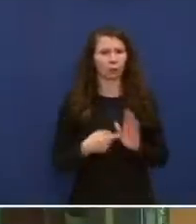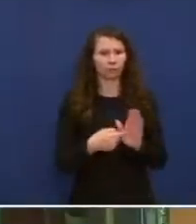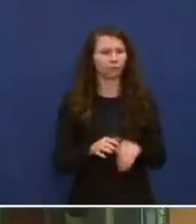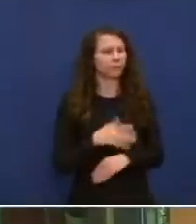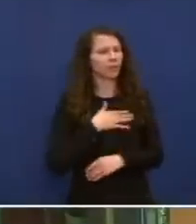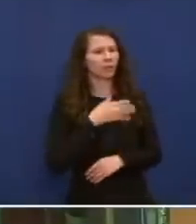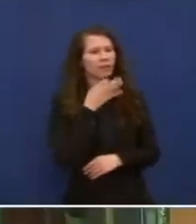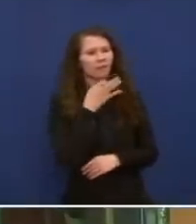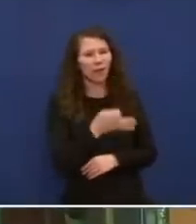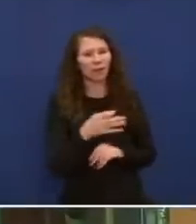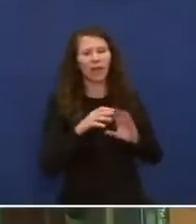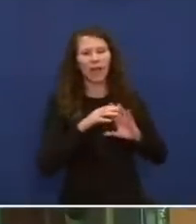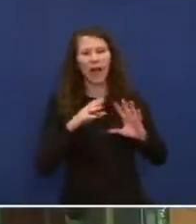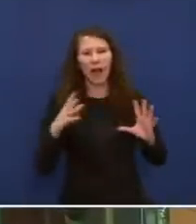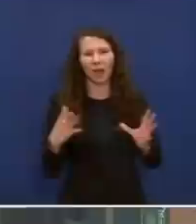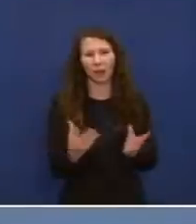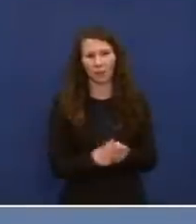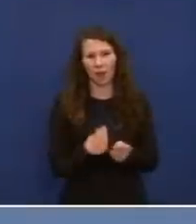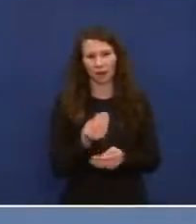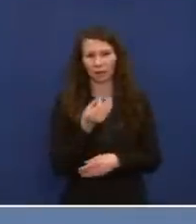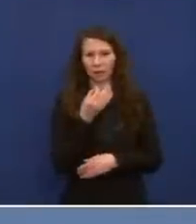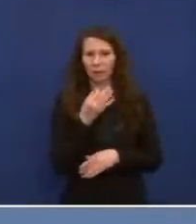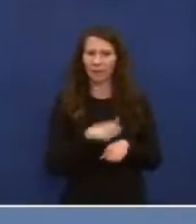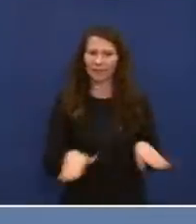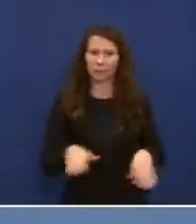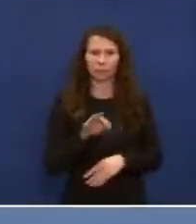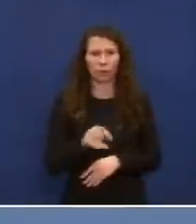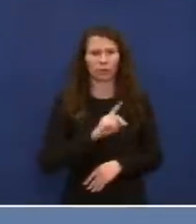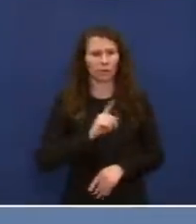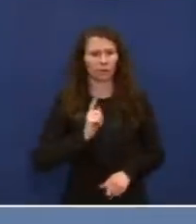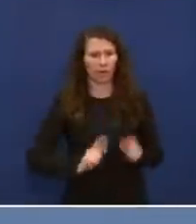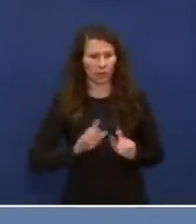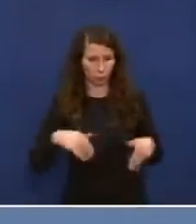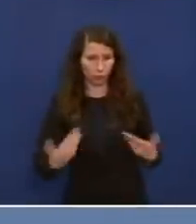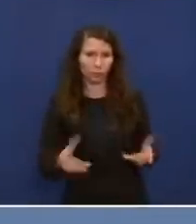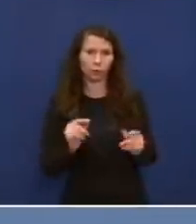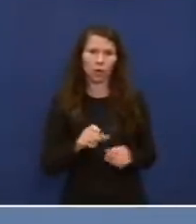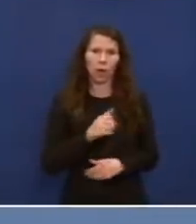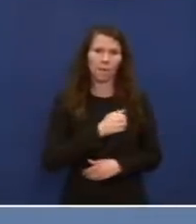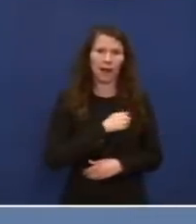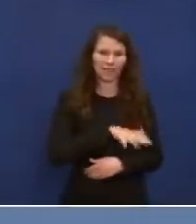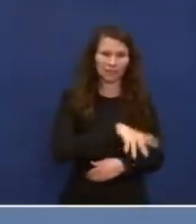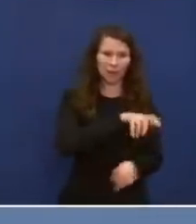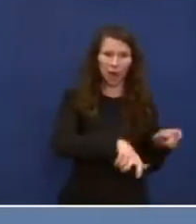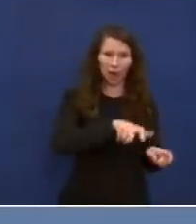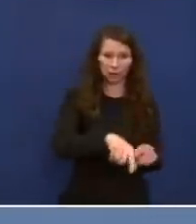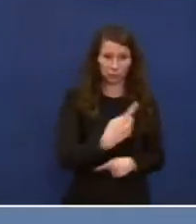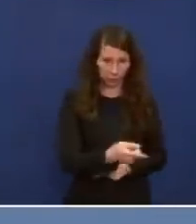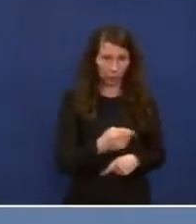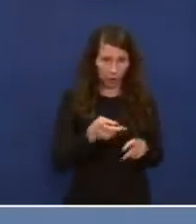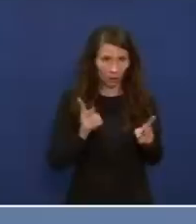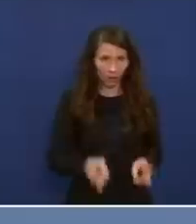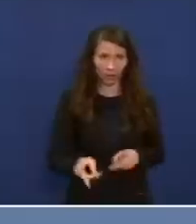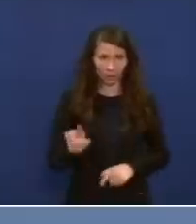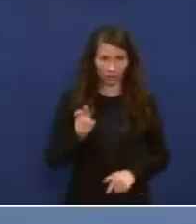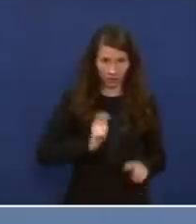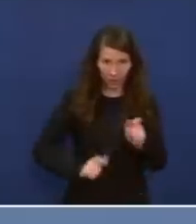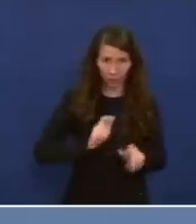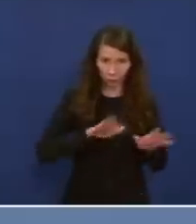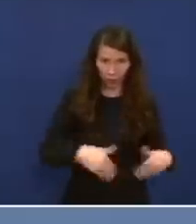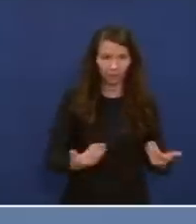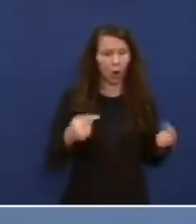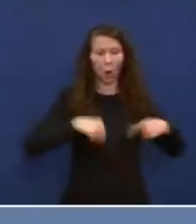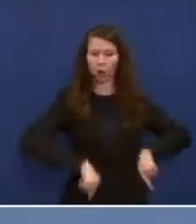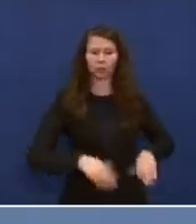ob es ein generelles Prinzip der Selbstverteidigung gibt. Also haben die Palästinenser das Recht, sich zu verteidigen? auch wenn das jetzt heute nicht der